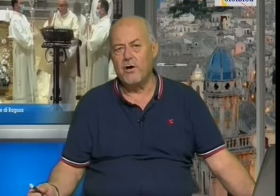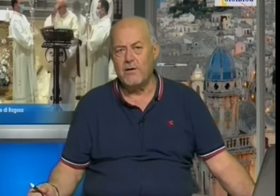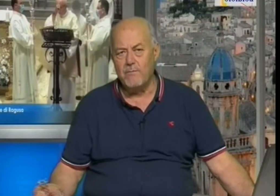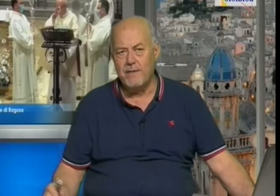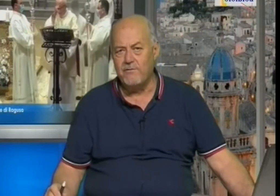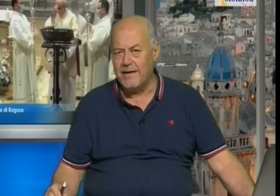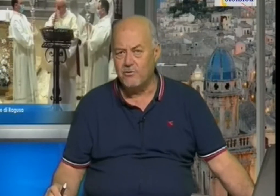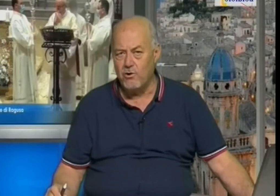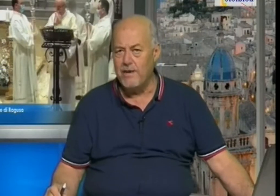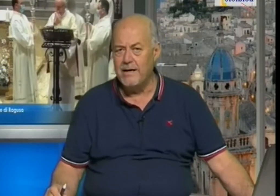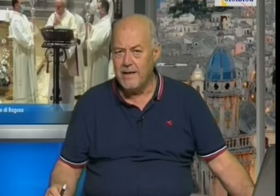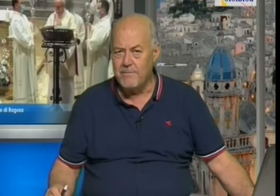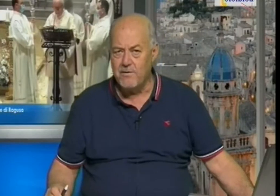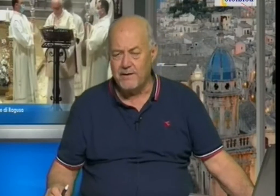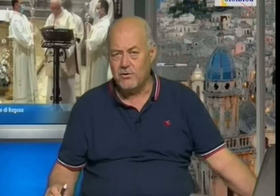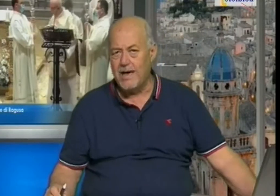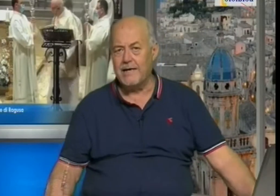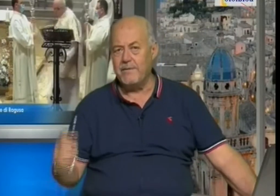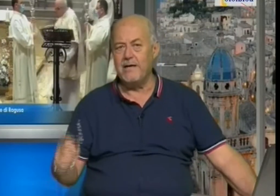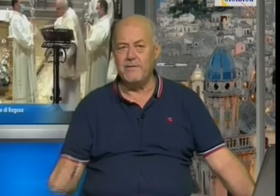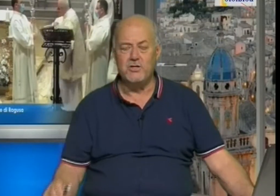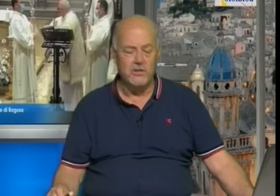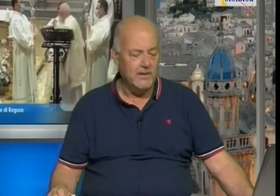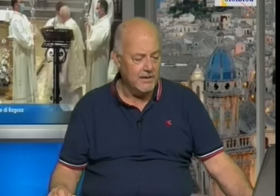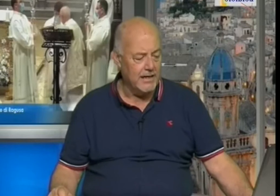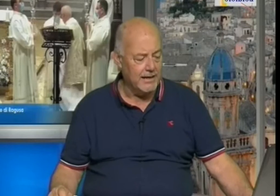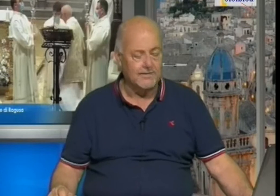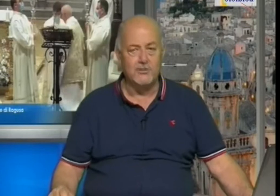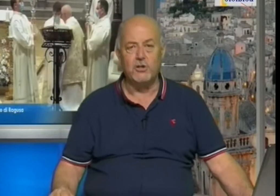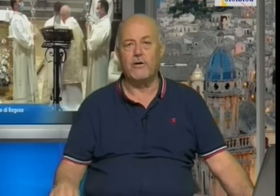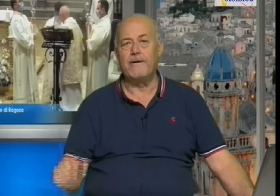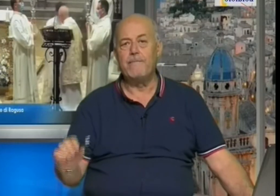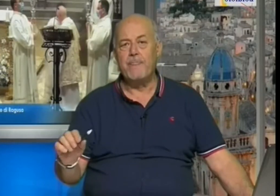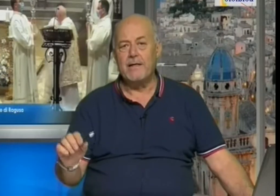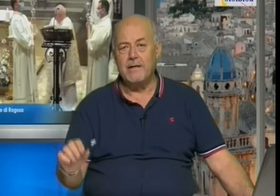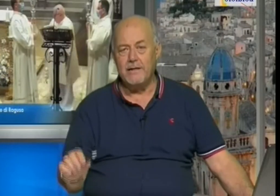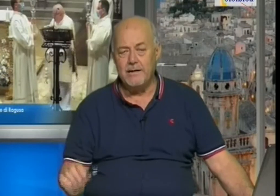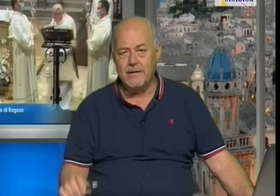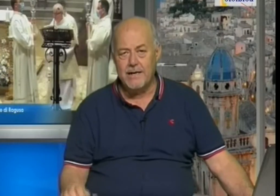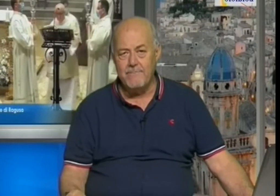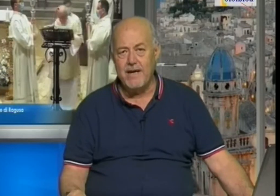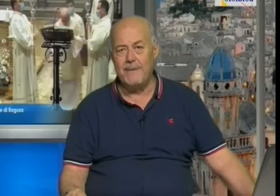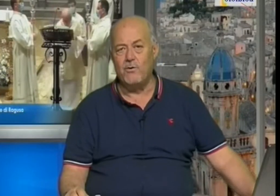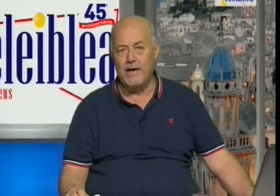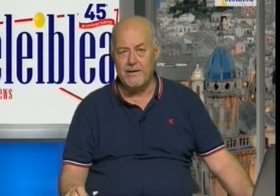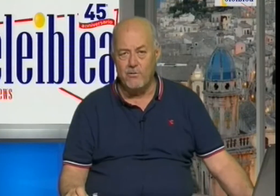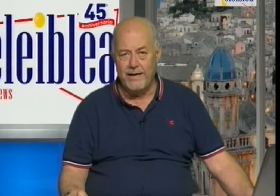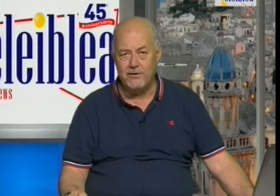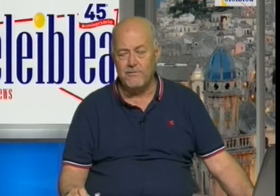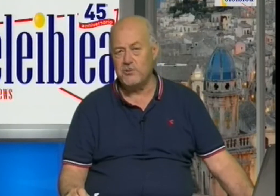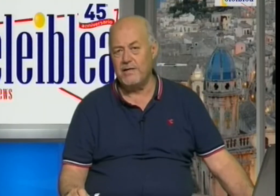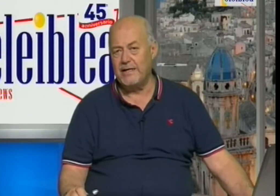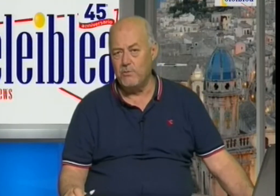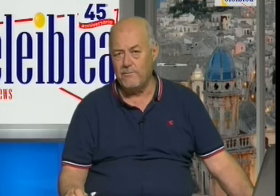cerimonia, e noi lo abbiamo fatto, come abbiamo fatto anche per gli amici di Caltagirone. Cambiamo